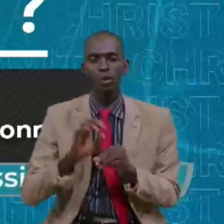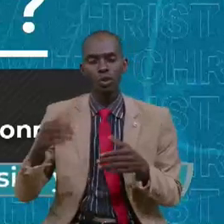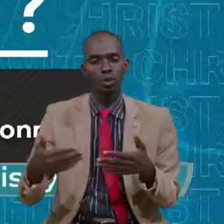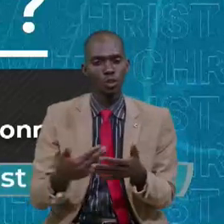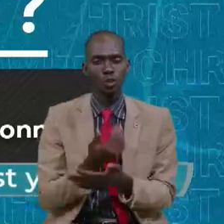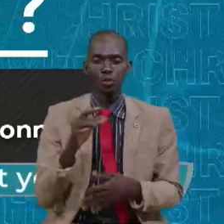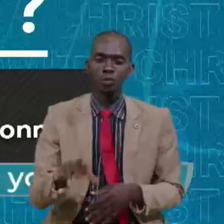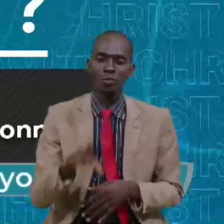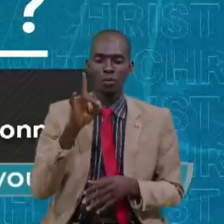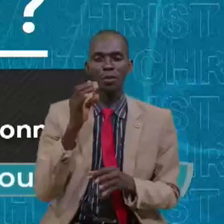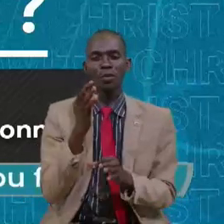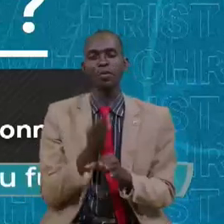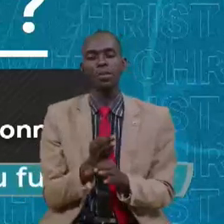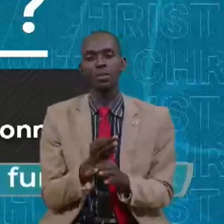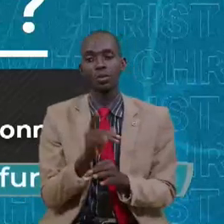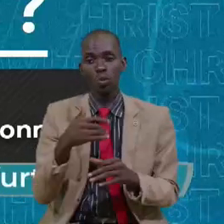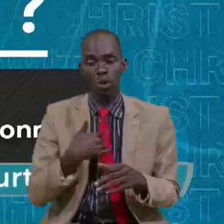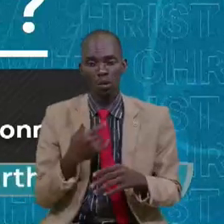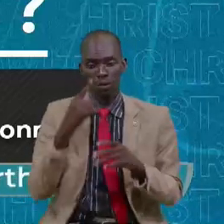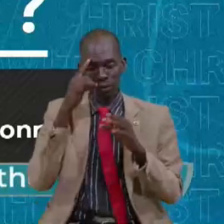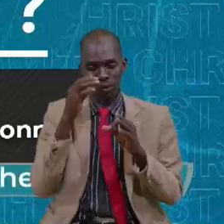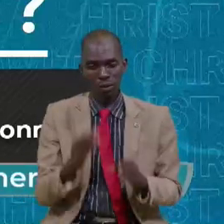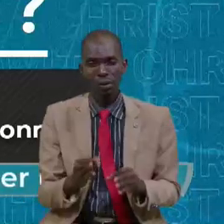C'est une bonne décision que vous prenez